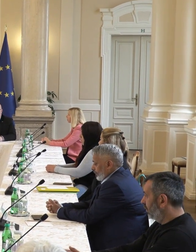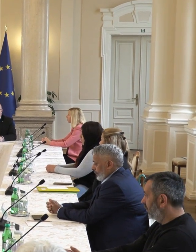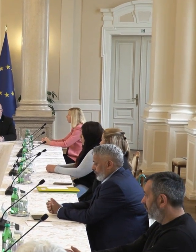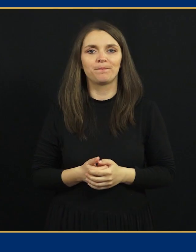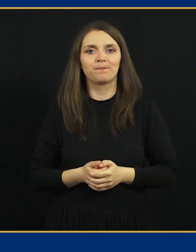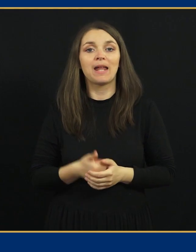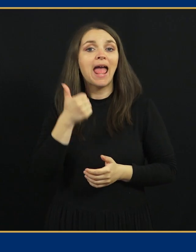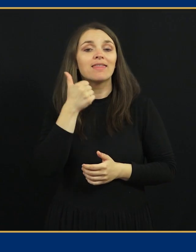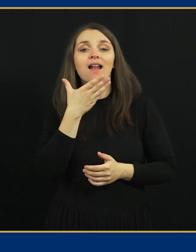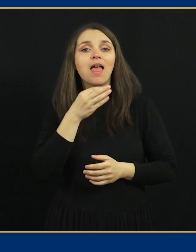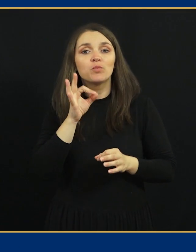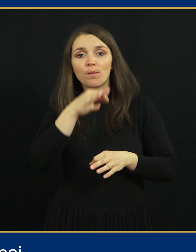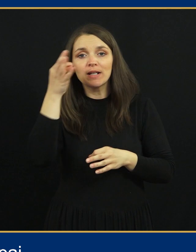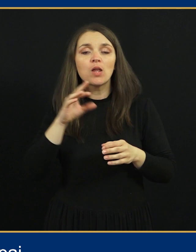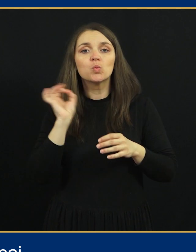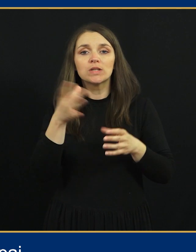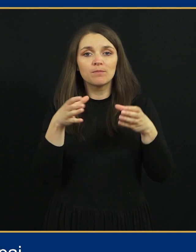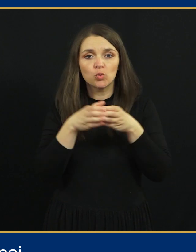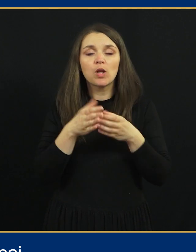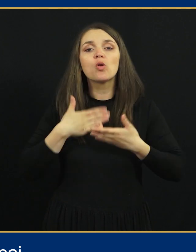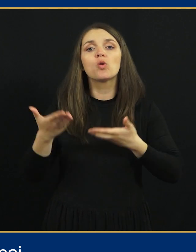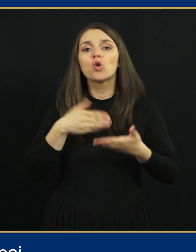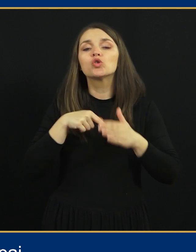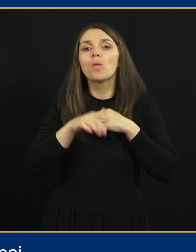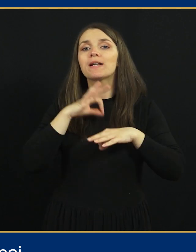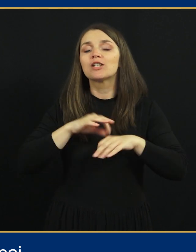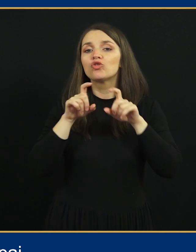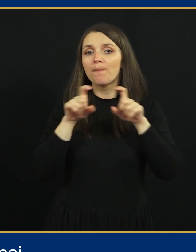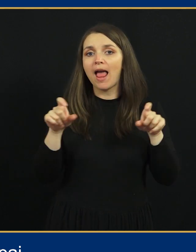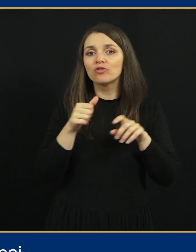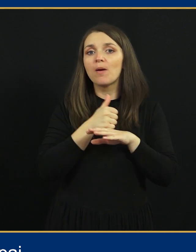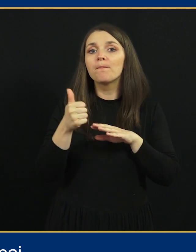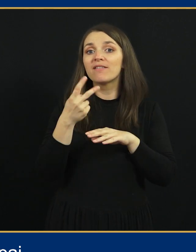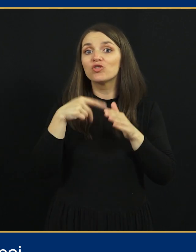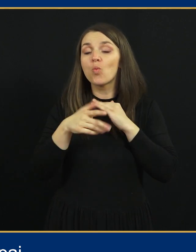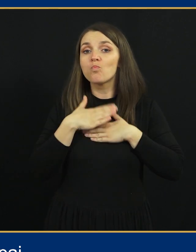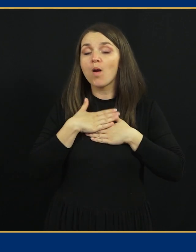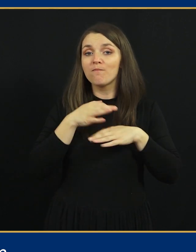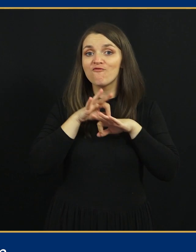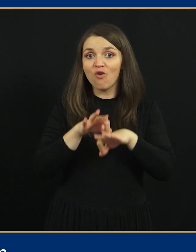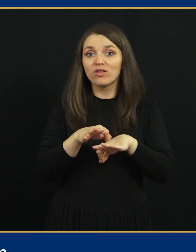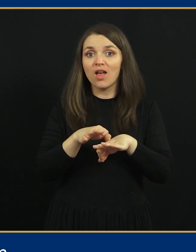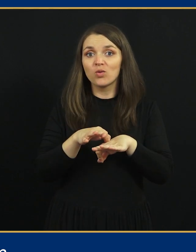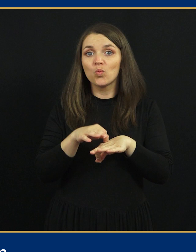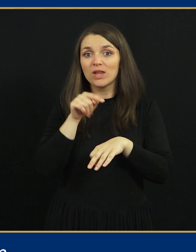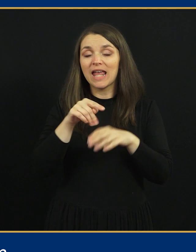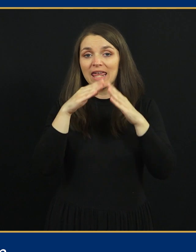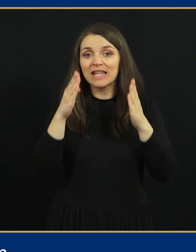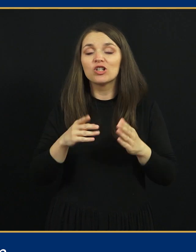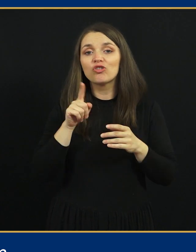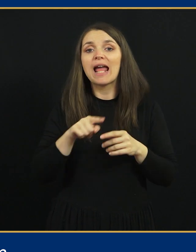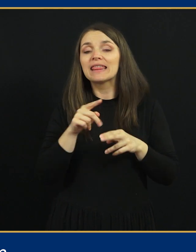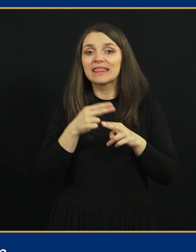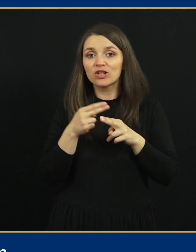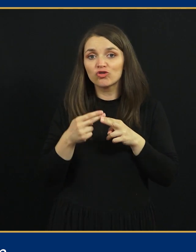družbi. En lep dober dan vsem skupaj, dobrodošli v predsedniški palači, prvič pod mojim